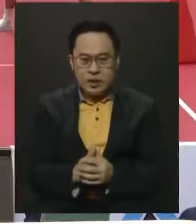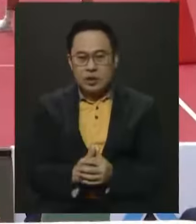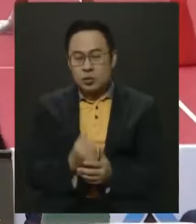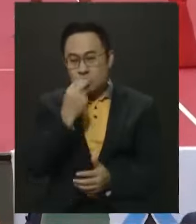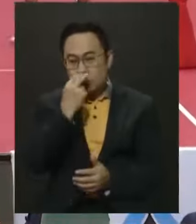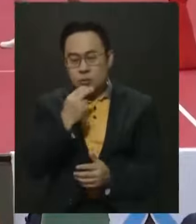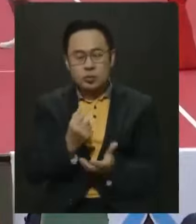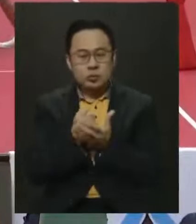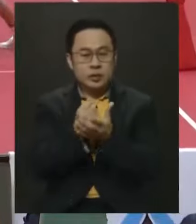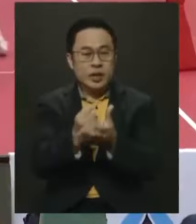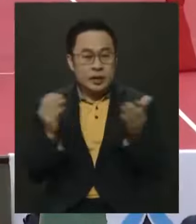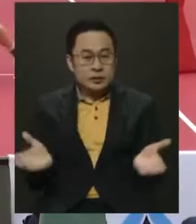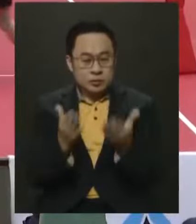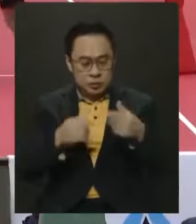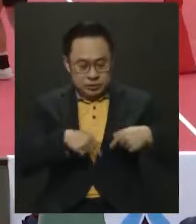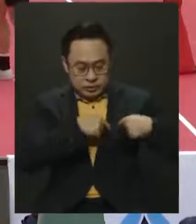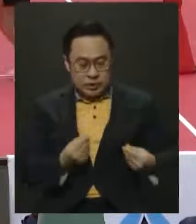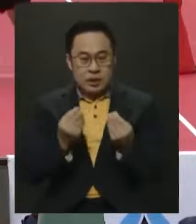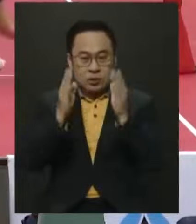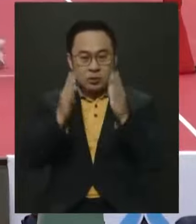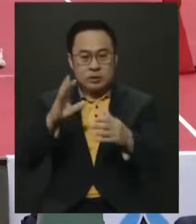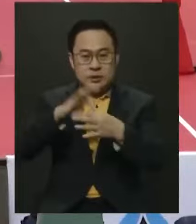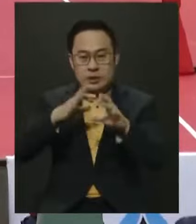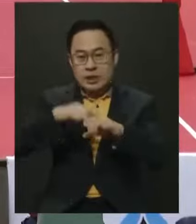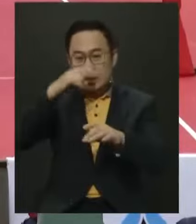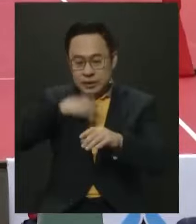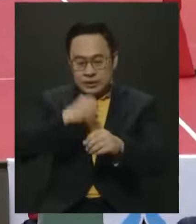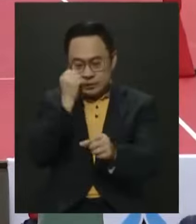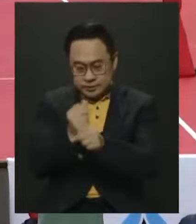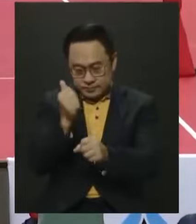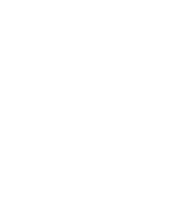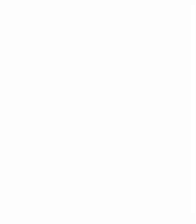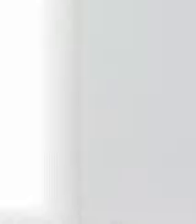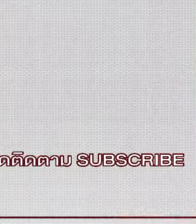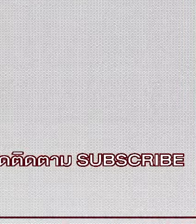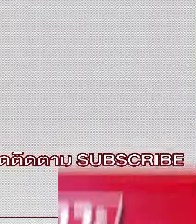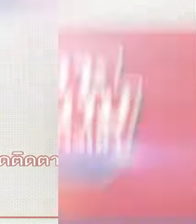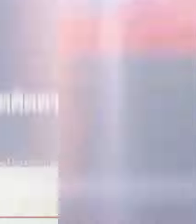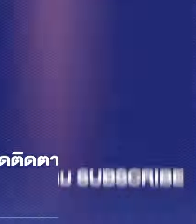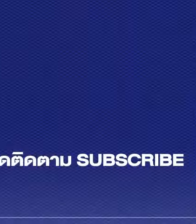ส่งกำลังใจให้กับนักกีฬาทุกคนด้วยนะคะก็ถือว่าทำผลงานครั้งนี้ประสบความสำเร็จมากๆนะ ครับ